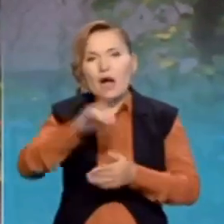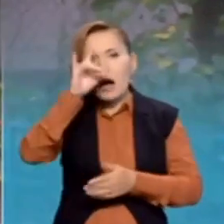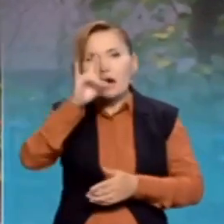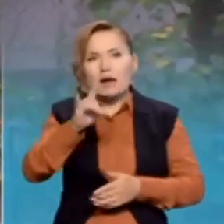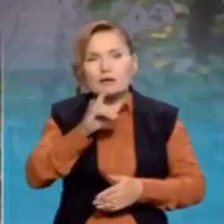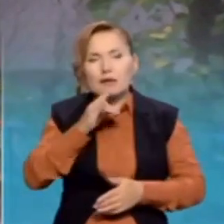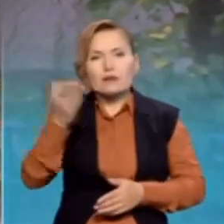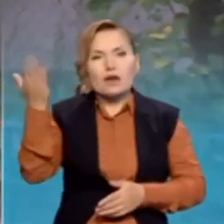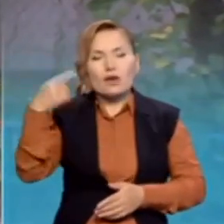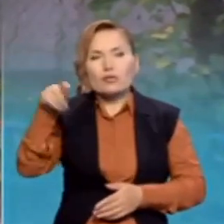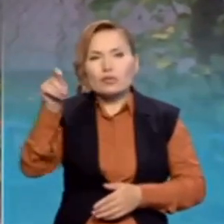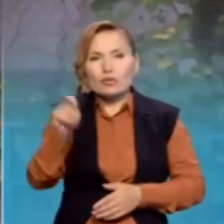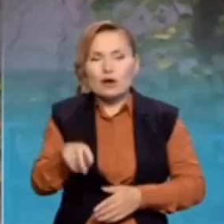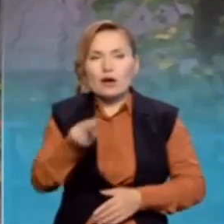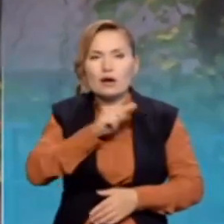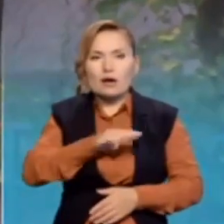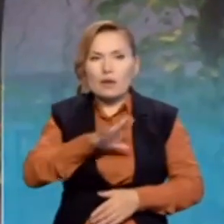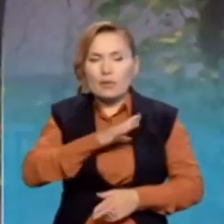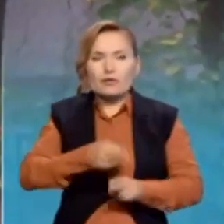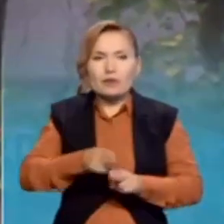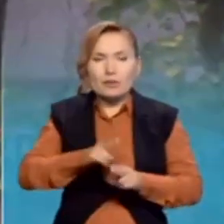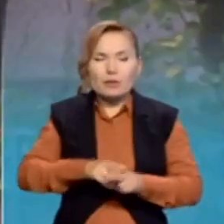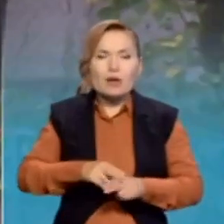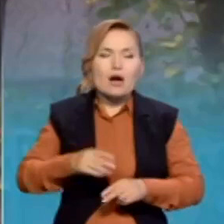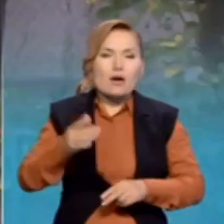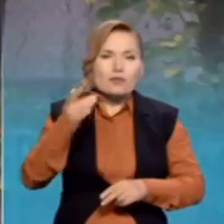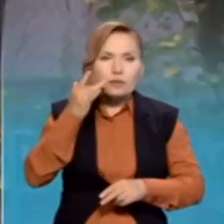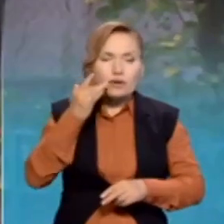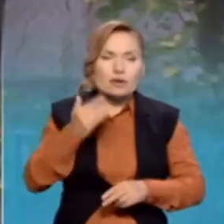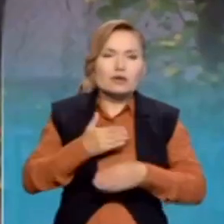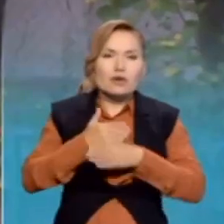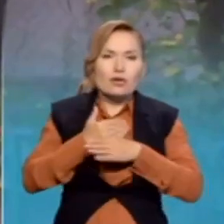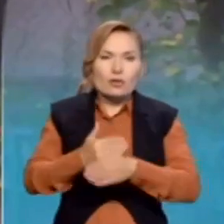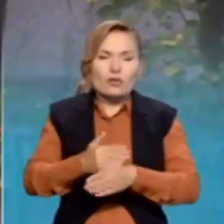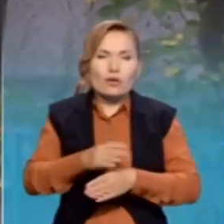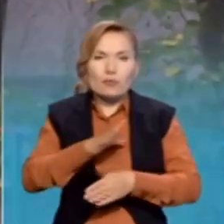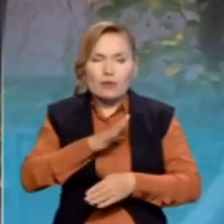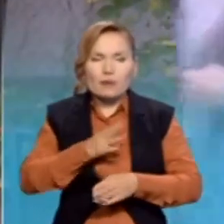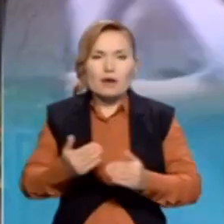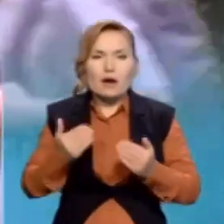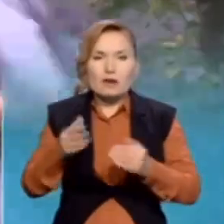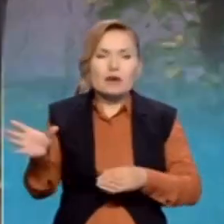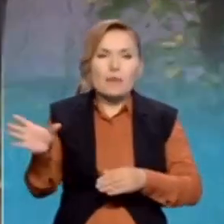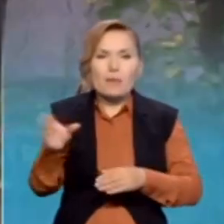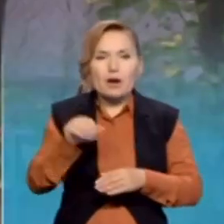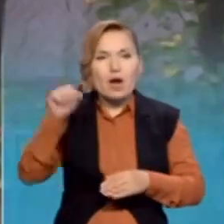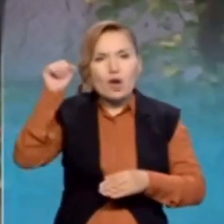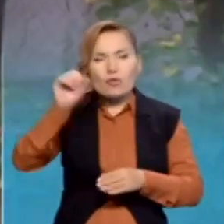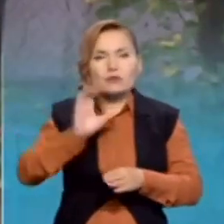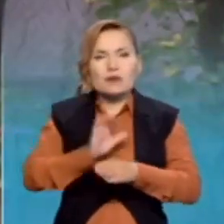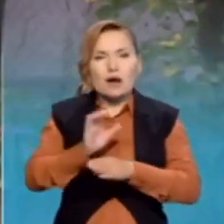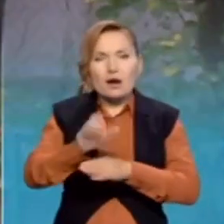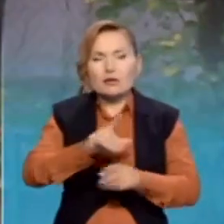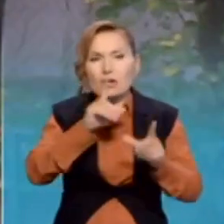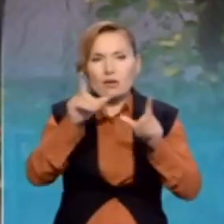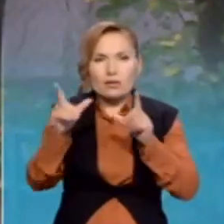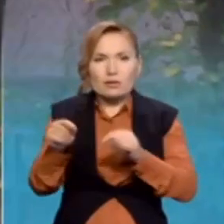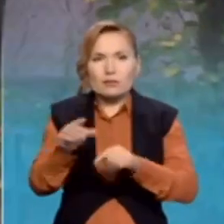бұған дейінде келіп жұмыс істеген. Біз оларға барынша жағдай жасап еліне аттандырдық. Қазір барлығы үйлерінде, отбасыларының жанында.